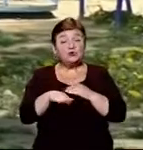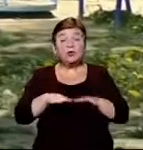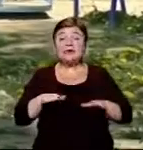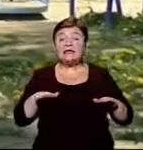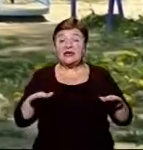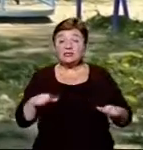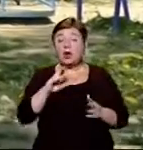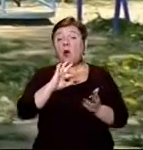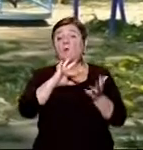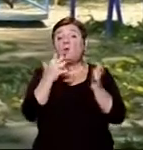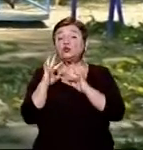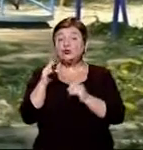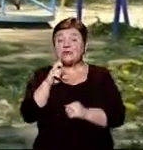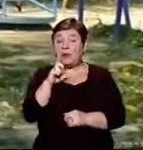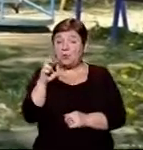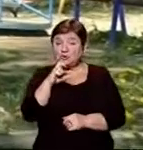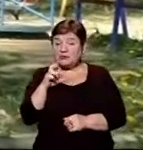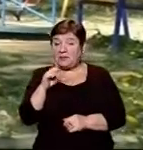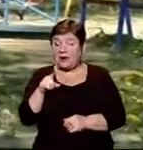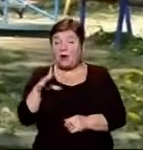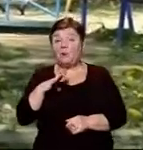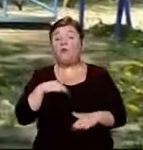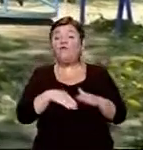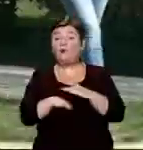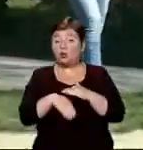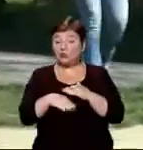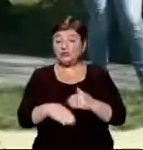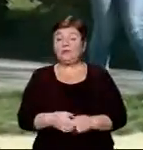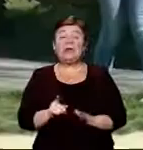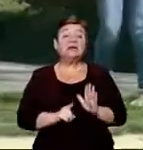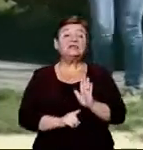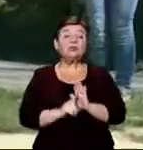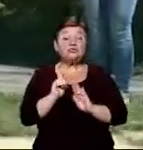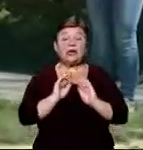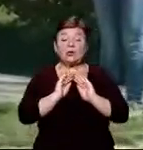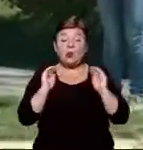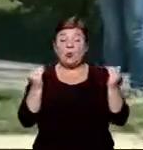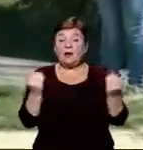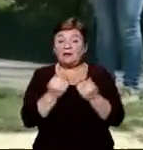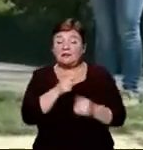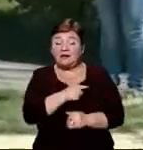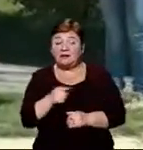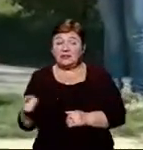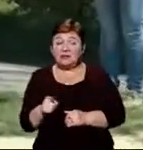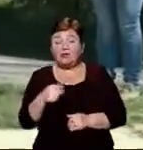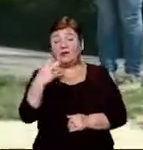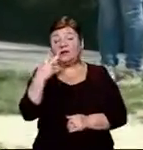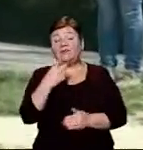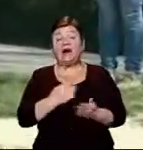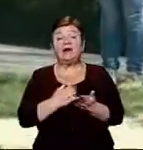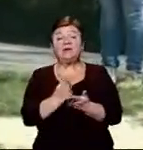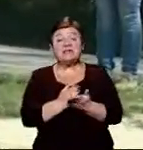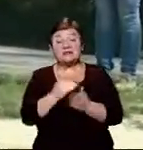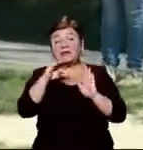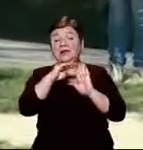майданчик у Бозовському парку під час нашого візиту також був порожній. Спочатку карантину патрульні поліцейські зареєстрували два адмінпротоколи